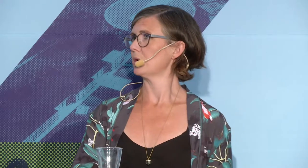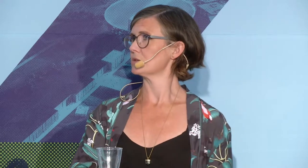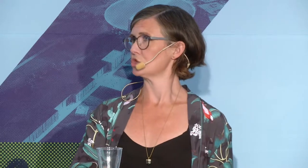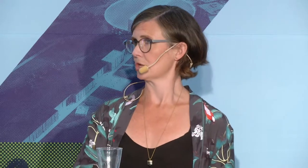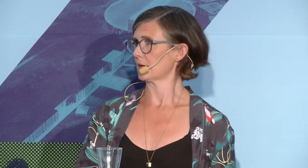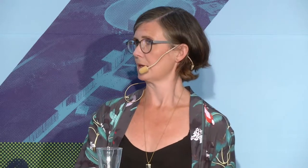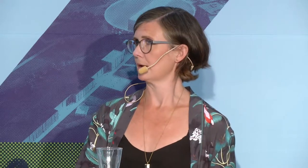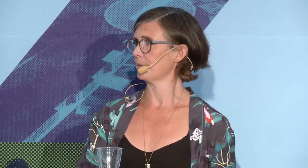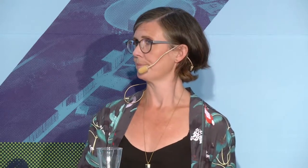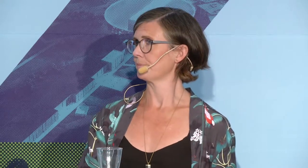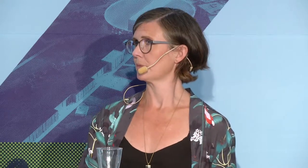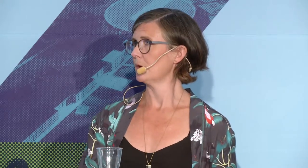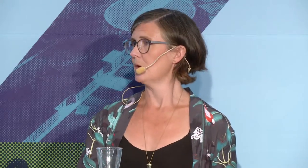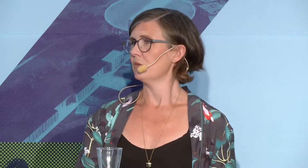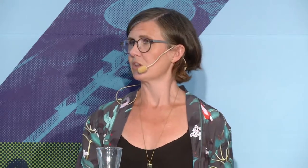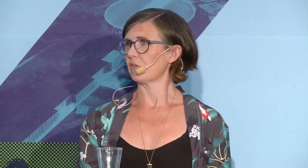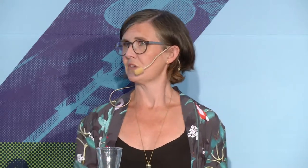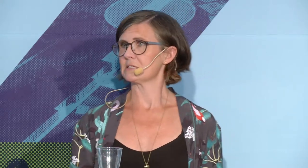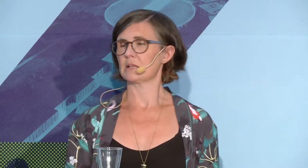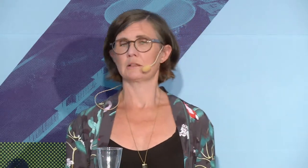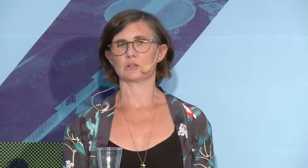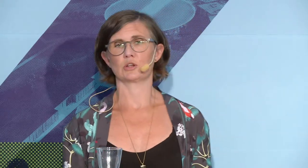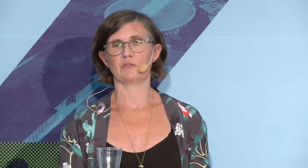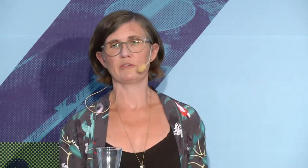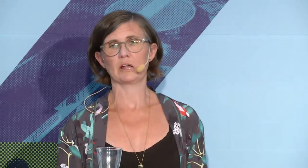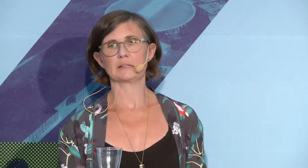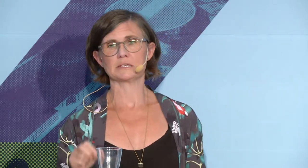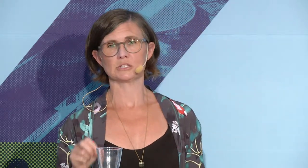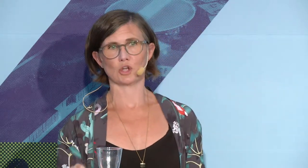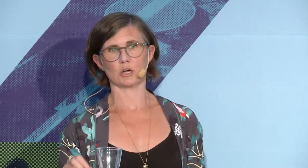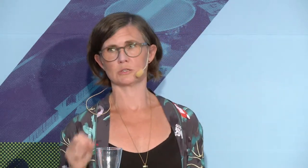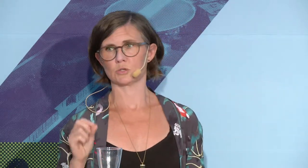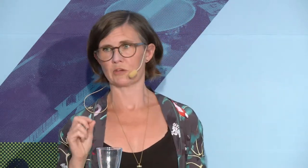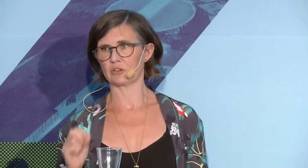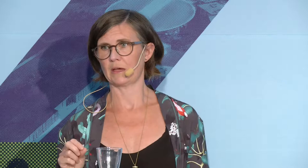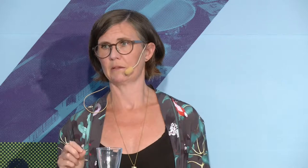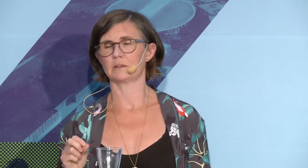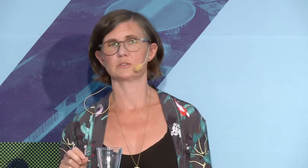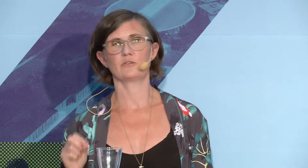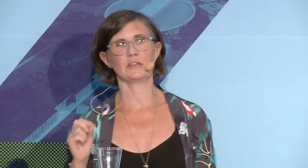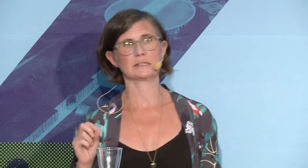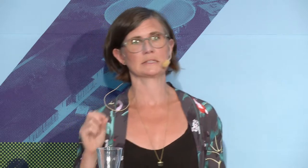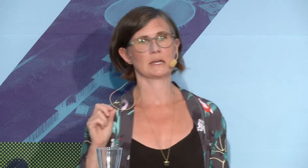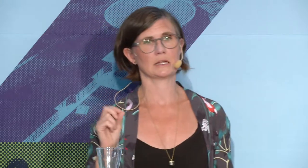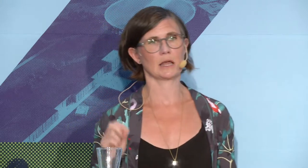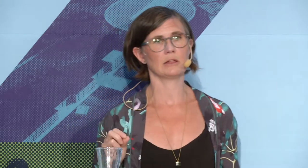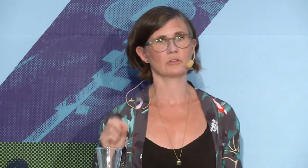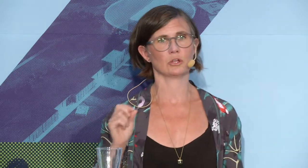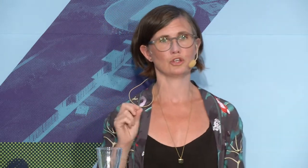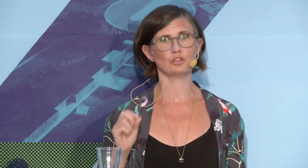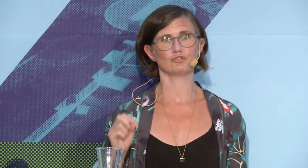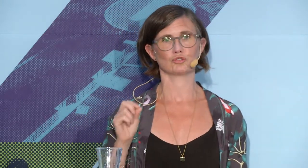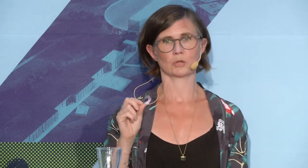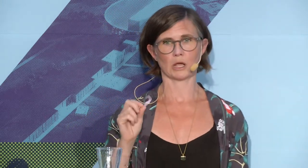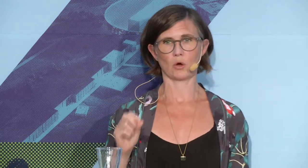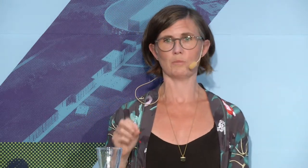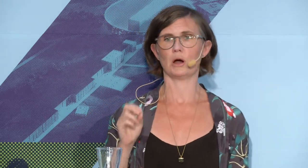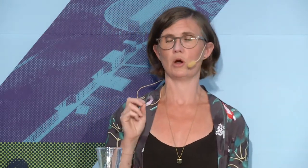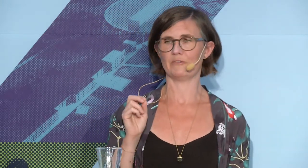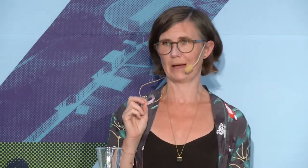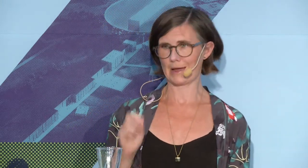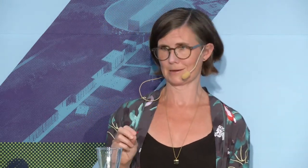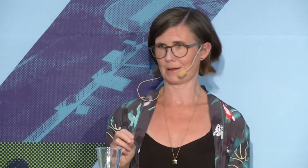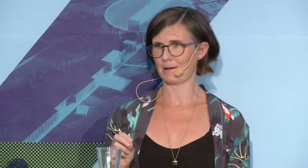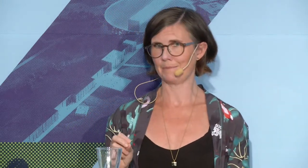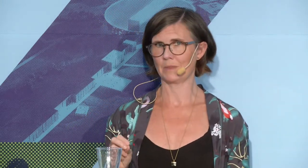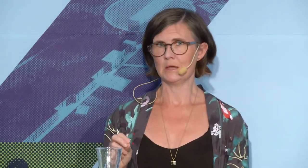till målsynergier? För att det finns ett antal sådana, framförallt i en stad som ska förtätas, så finns det ett antal nyttor som kan komma